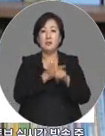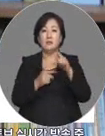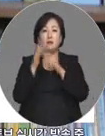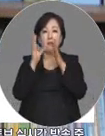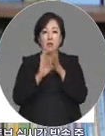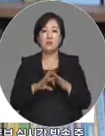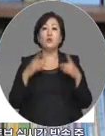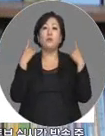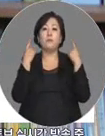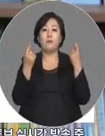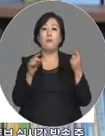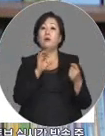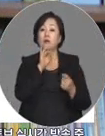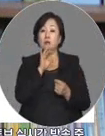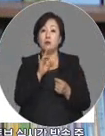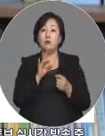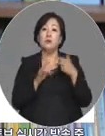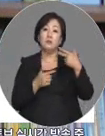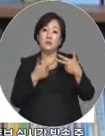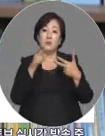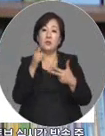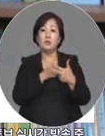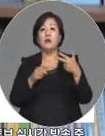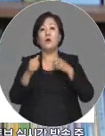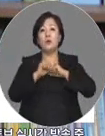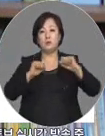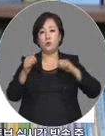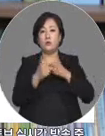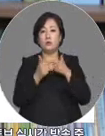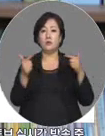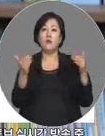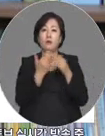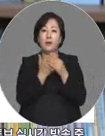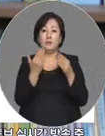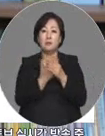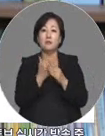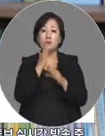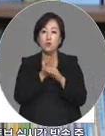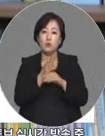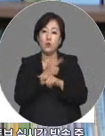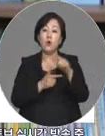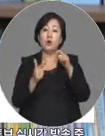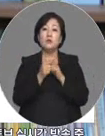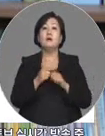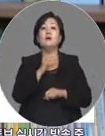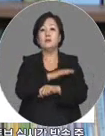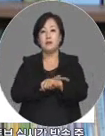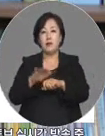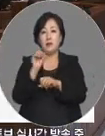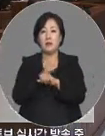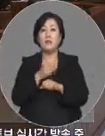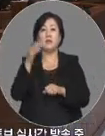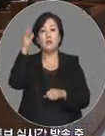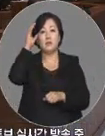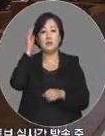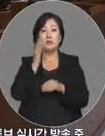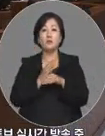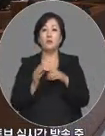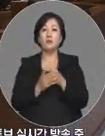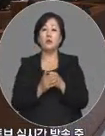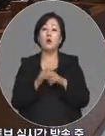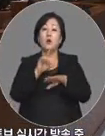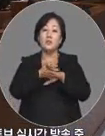될 것이고요. 7기의 활동력 있는 모습을 발전시켜 나가면서 한계를 극복해 나가기를 기대합니다.